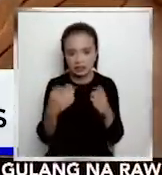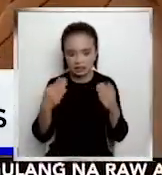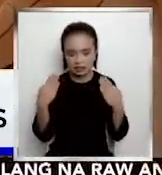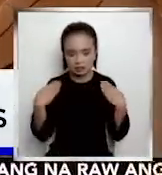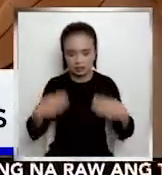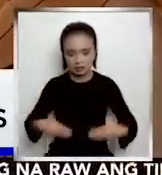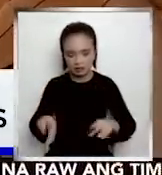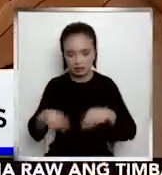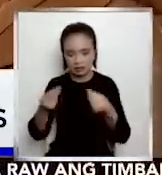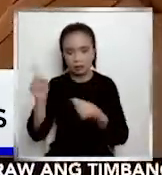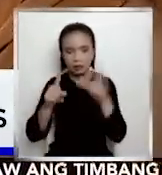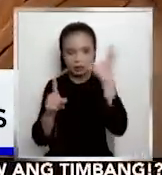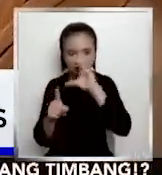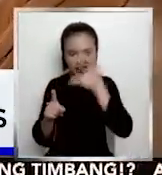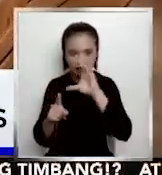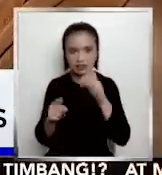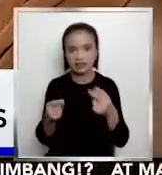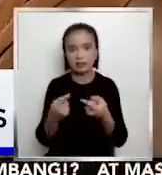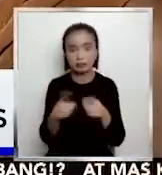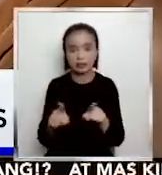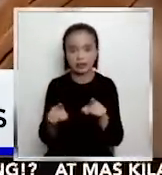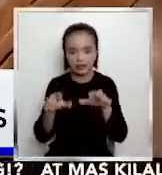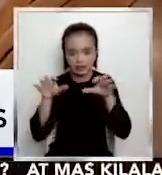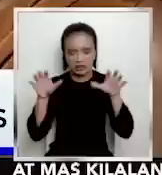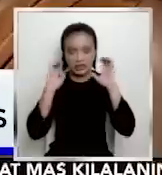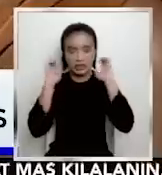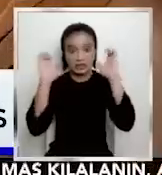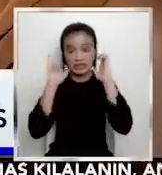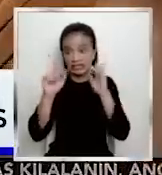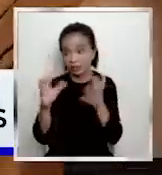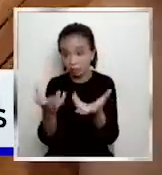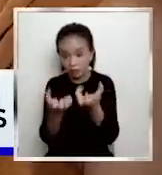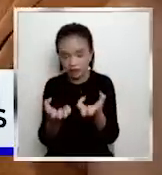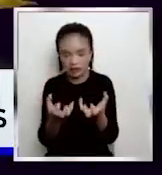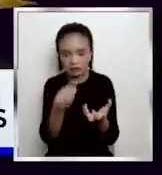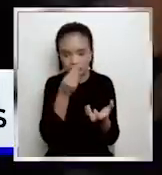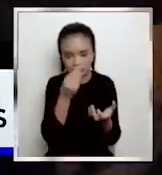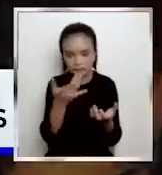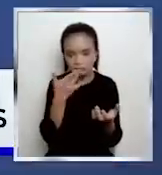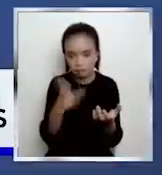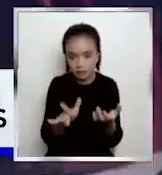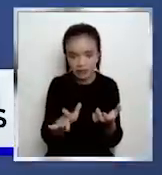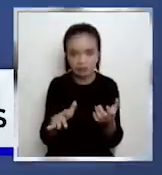Pero idaan natin sa workout. Kung gusto mong kumain ng masarap, ilaban natin sa workout yan.